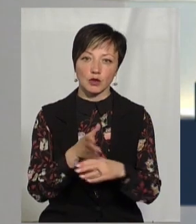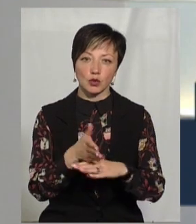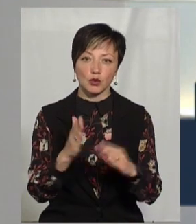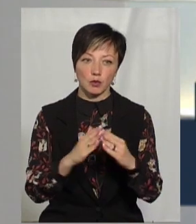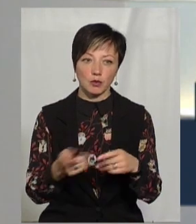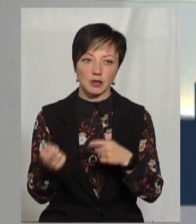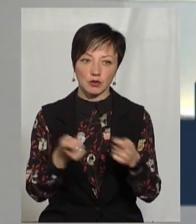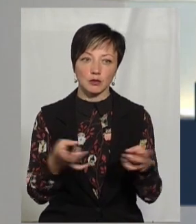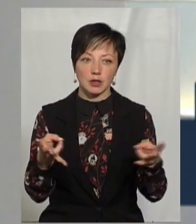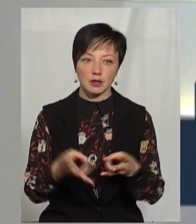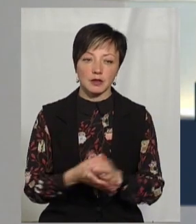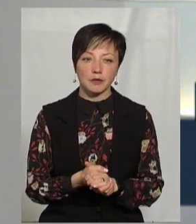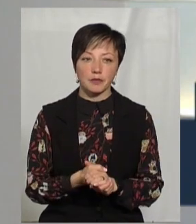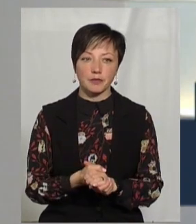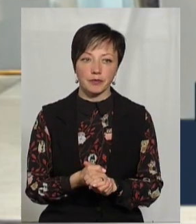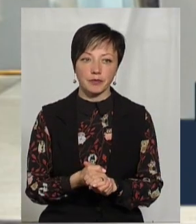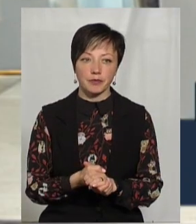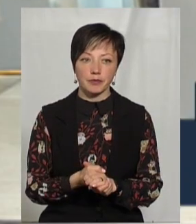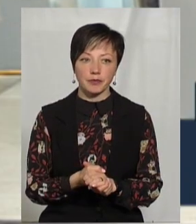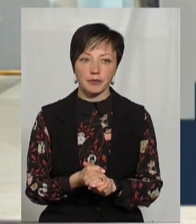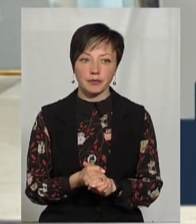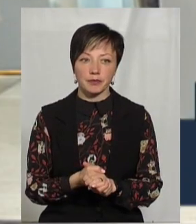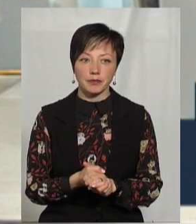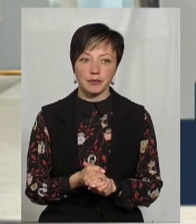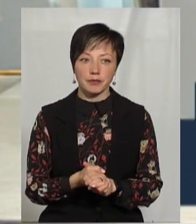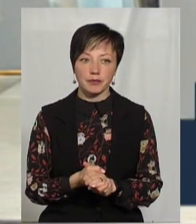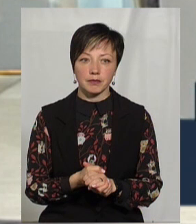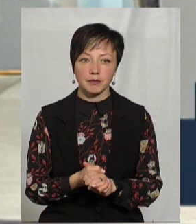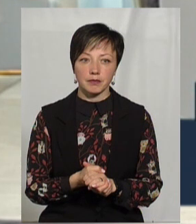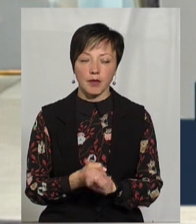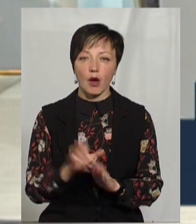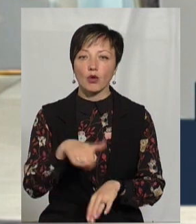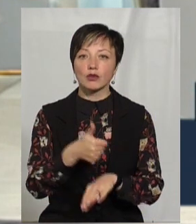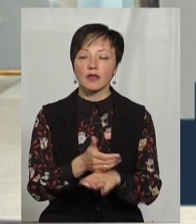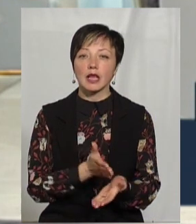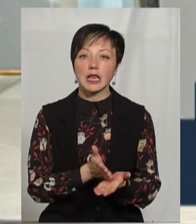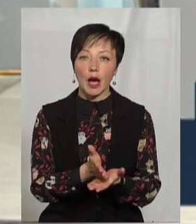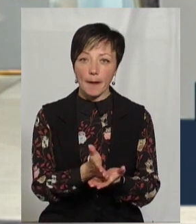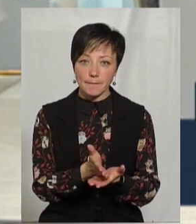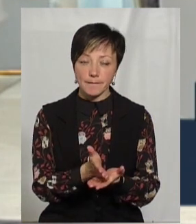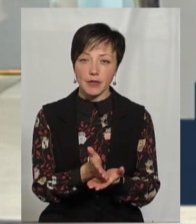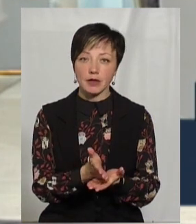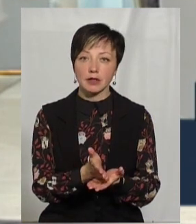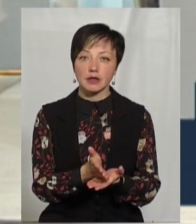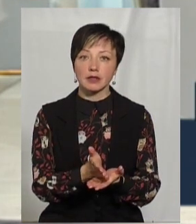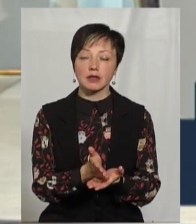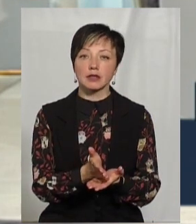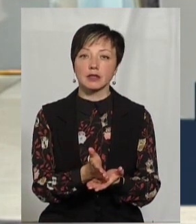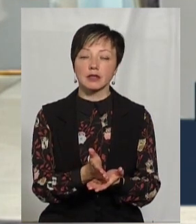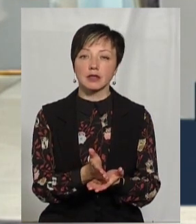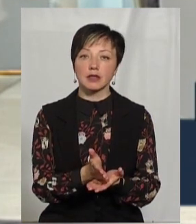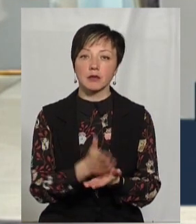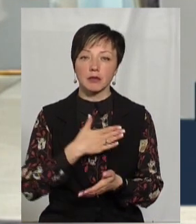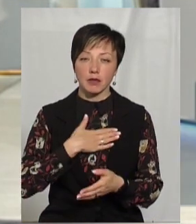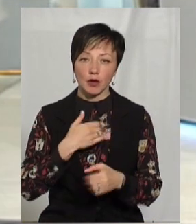додому, принести те, що їм потрібно, так? Ось основний напрямок, за який ось я берусь, як допомагаючи Андрію Сергійовичу,